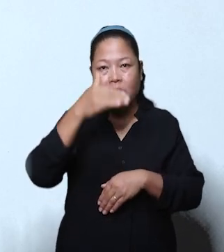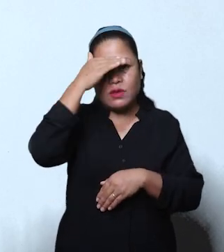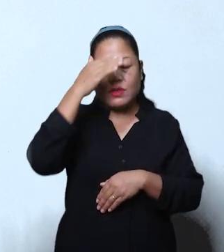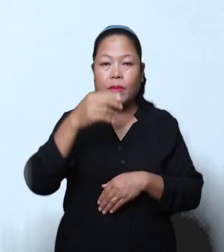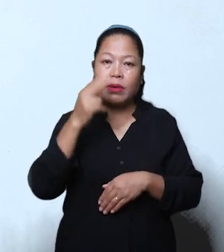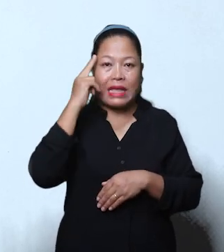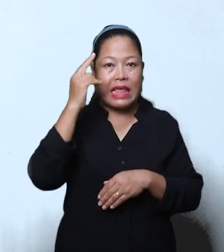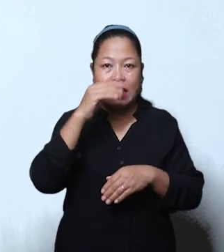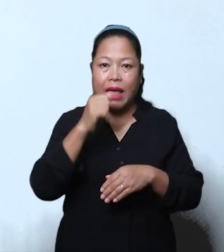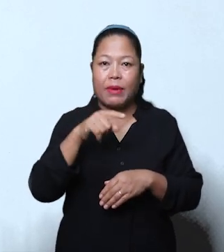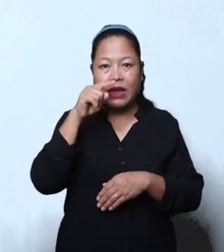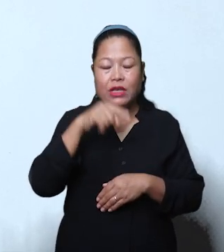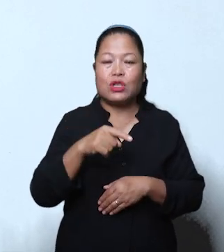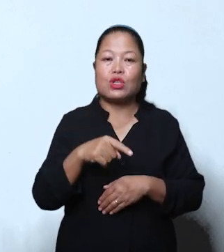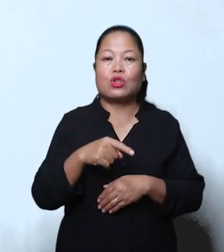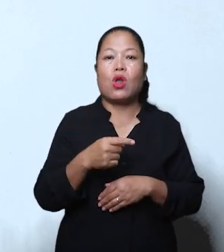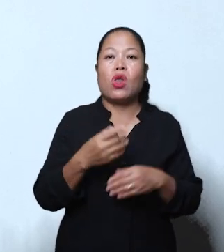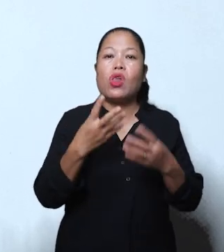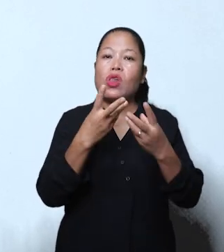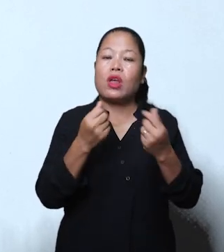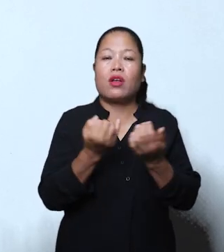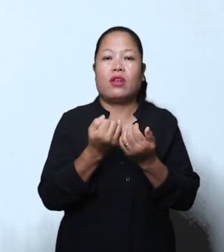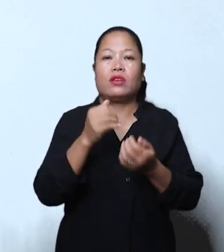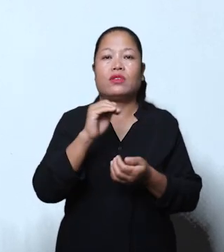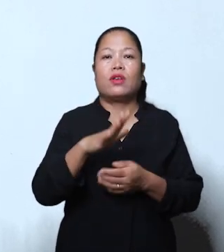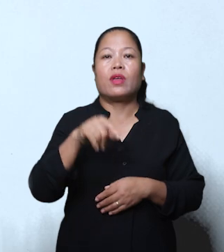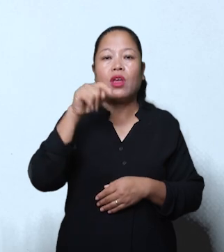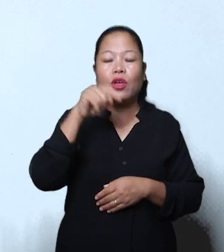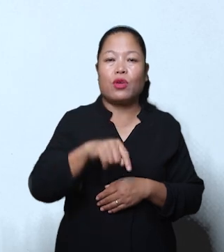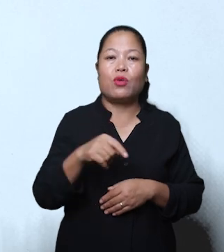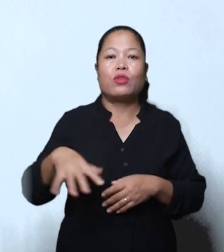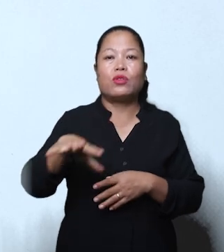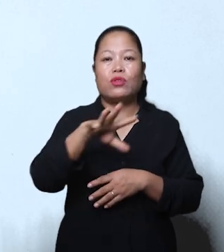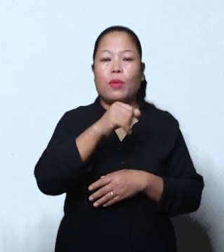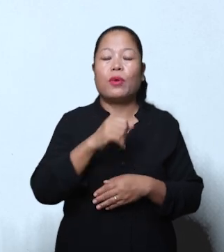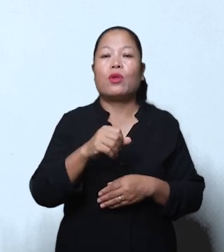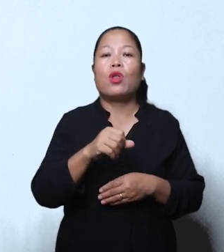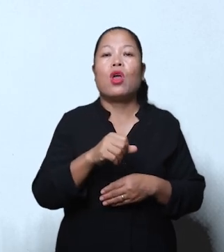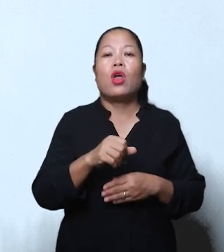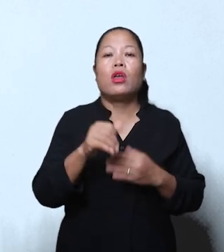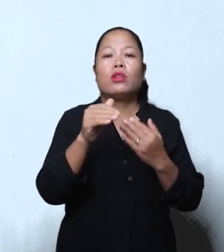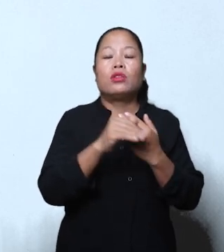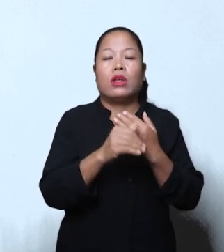समयमा नै समस्याको पहिचान गरी यसको निदान गर्न सकिन्छ र